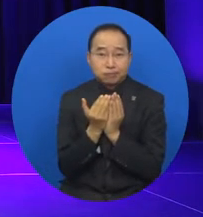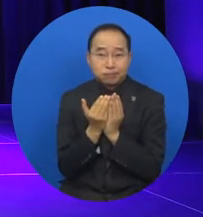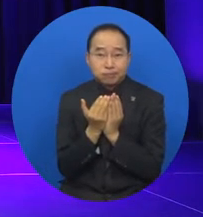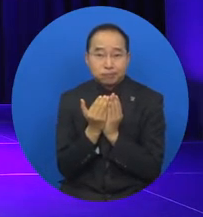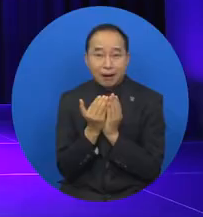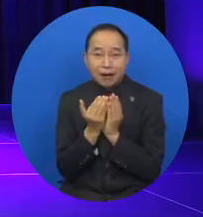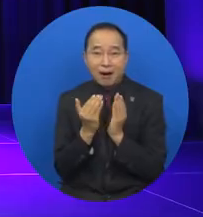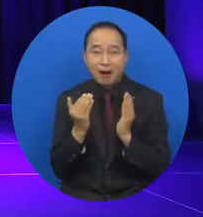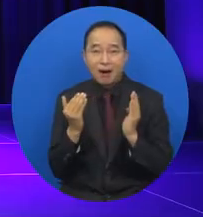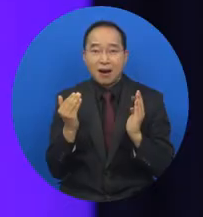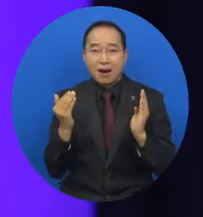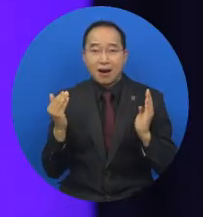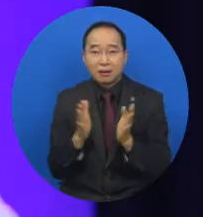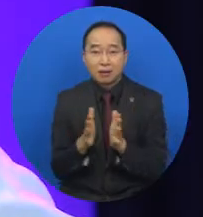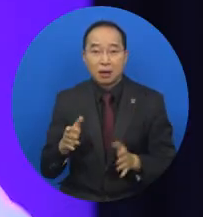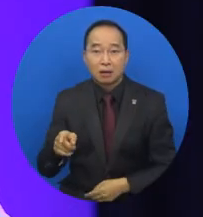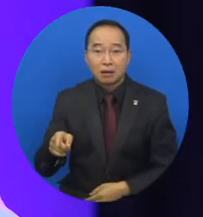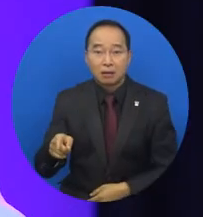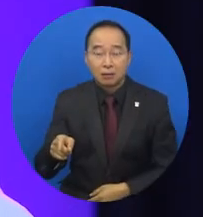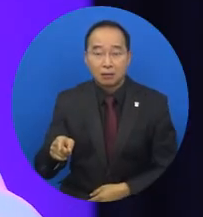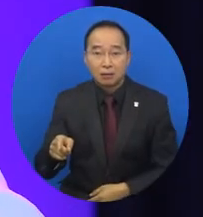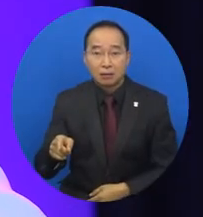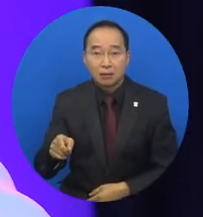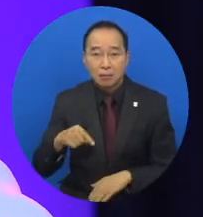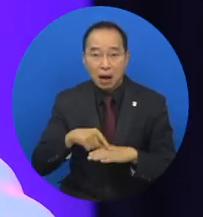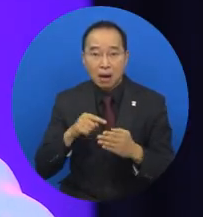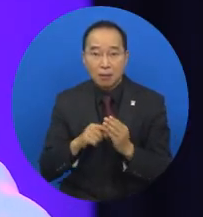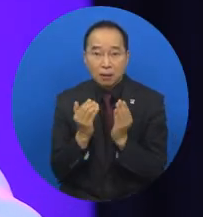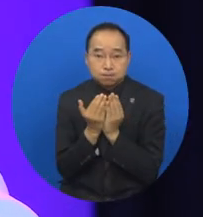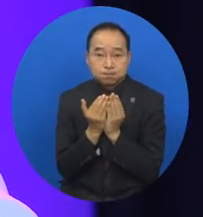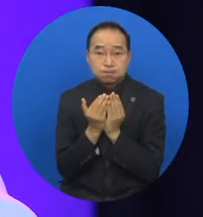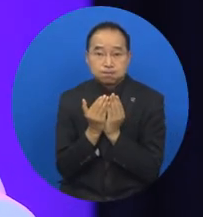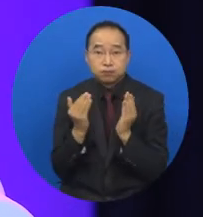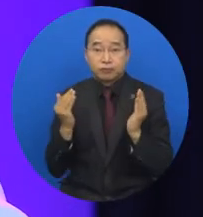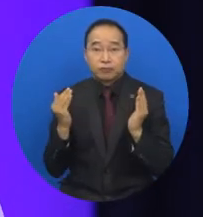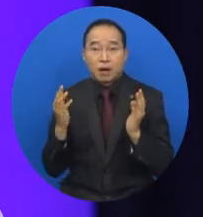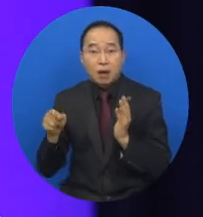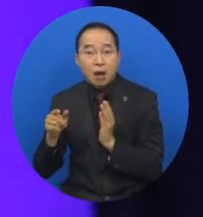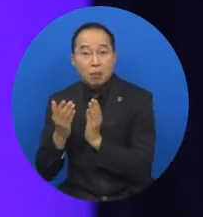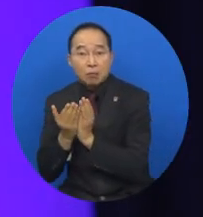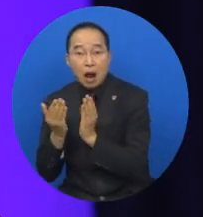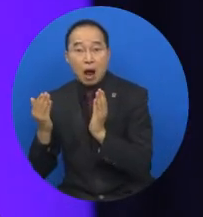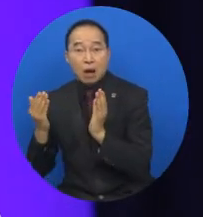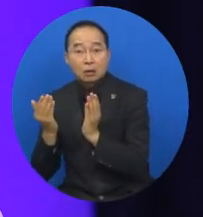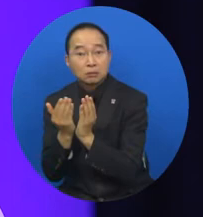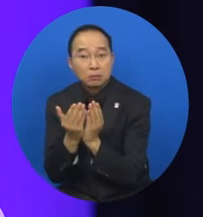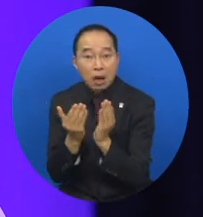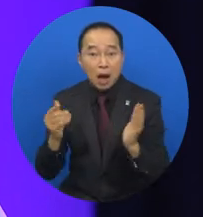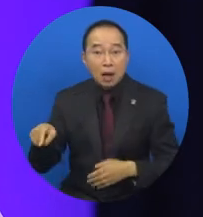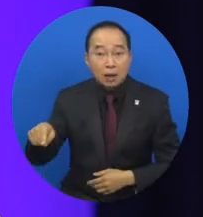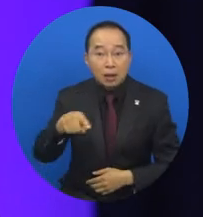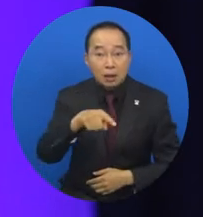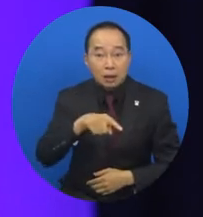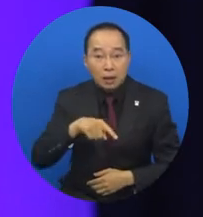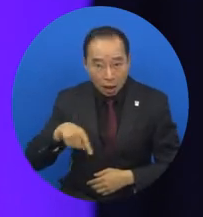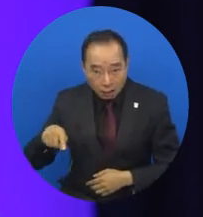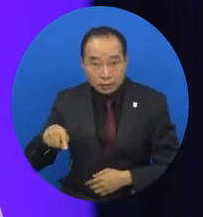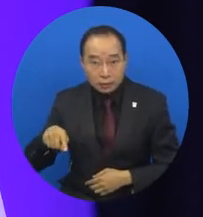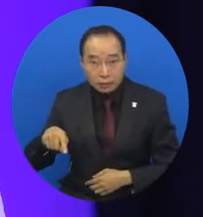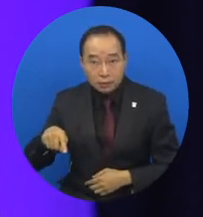해제하기 시작했습니다. 그래서 몸에 무장된 근육들을 해제하기 시작하면서